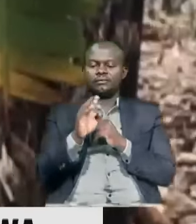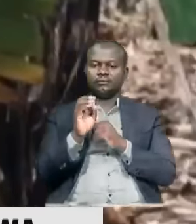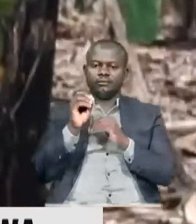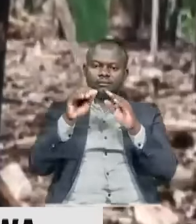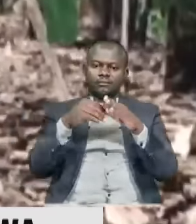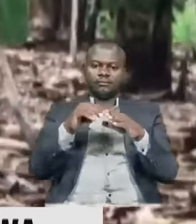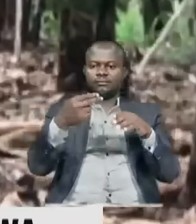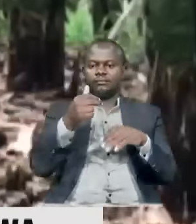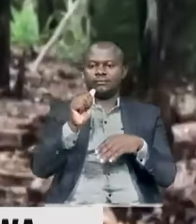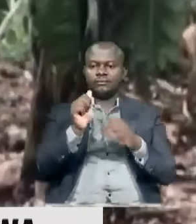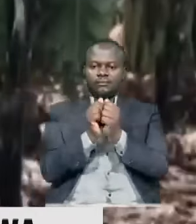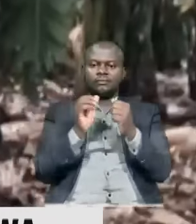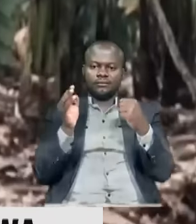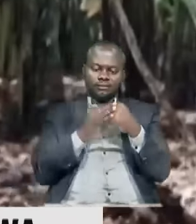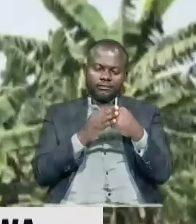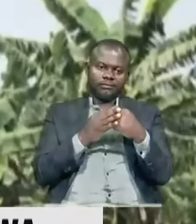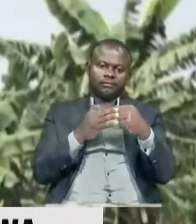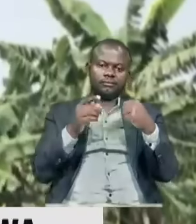kuri hegitari